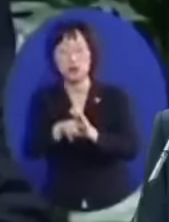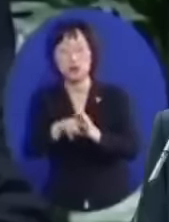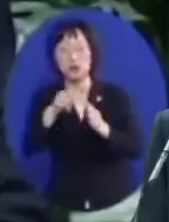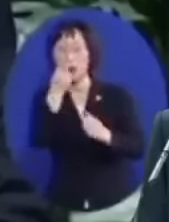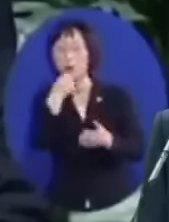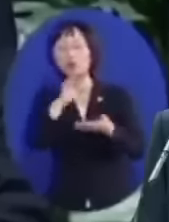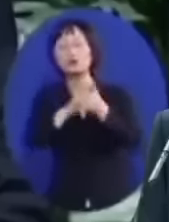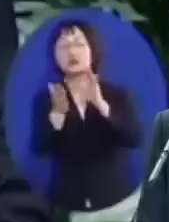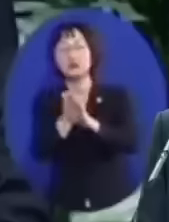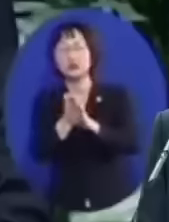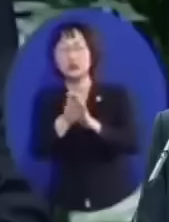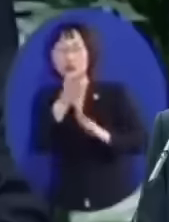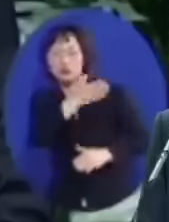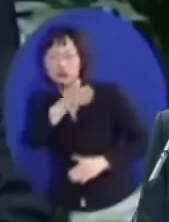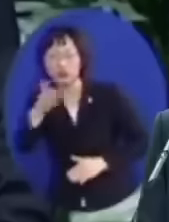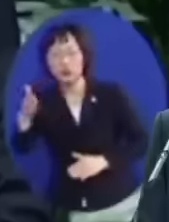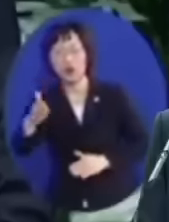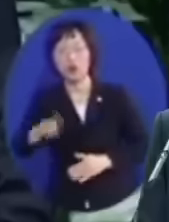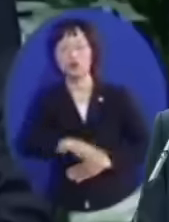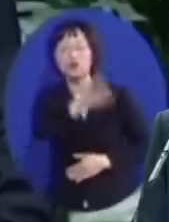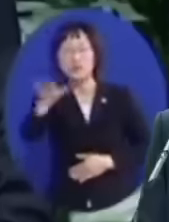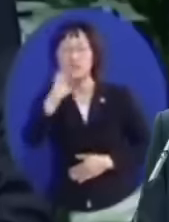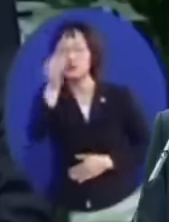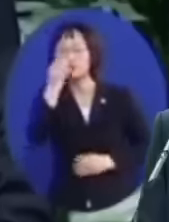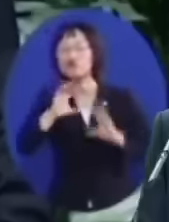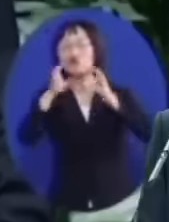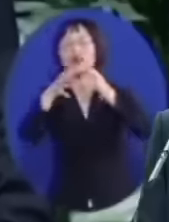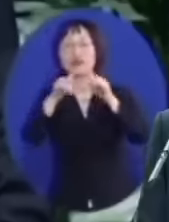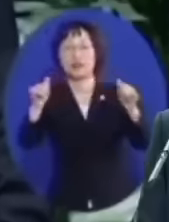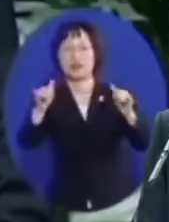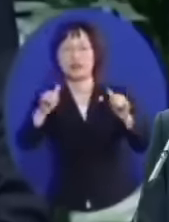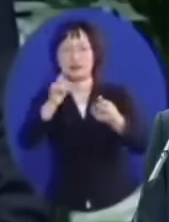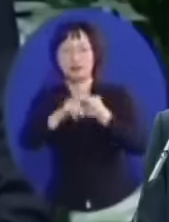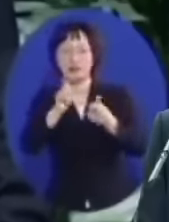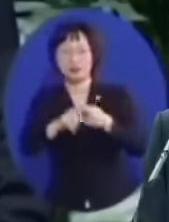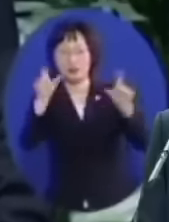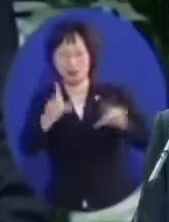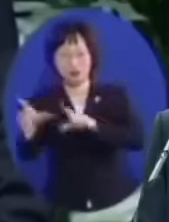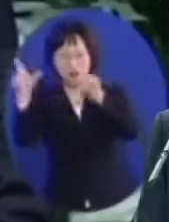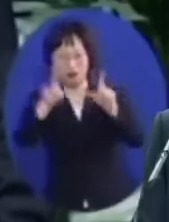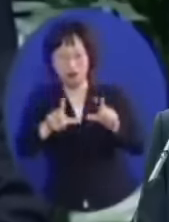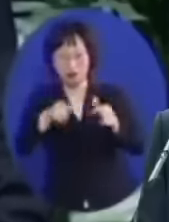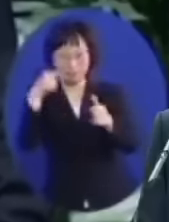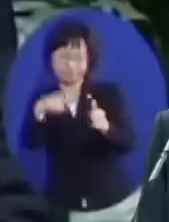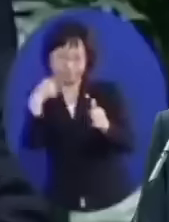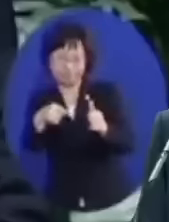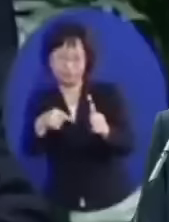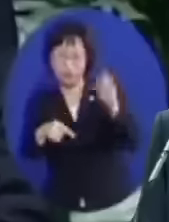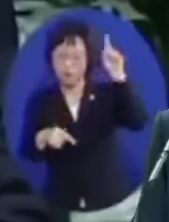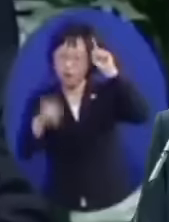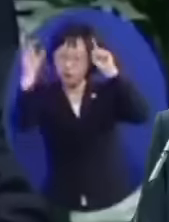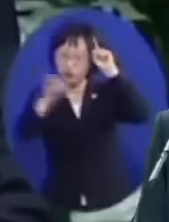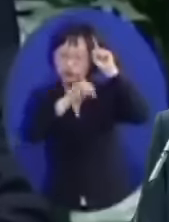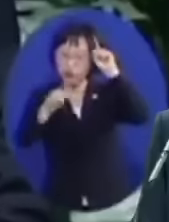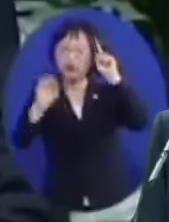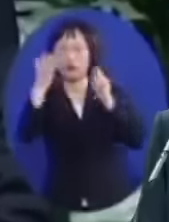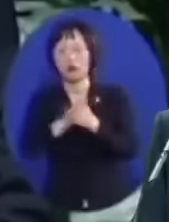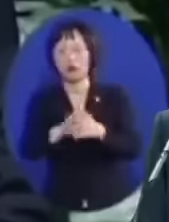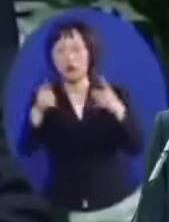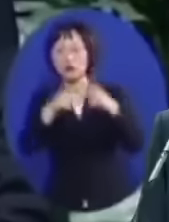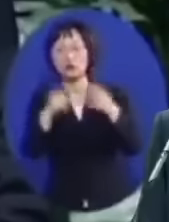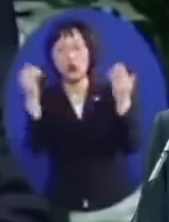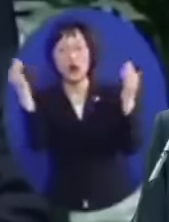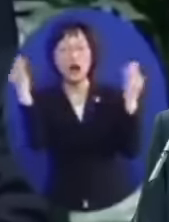때 너는 유대인이다, 유대인으로 살아라, 100% 유대인이 된다는 것입니다. 초등학교